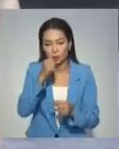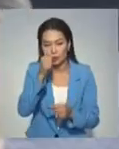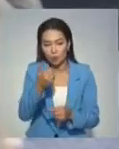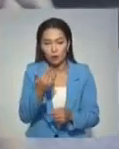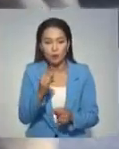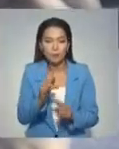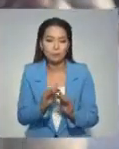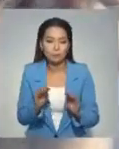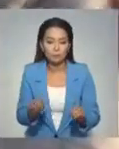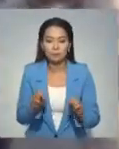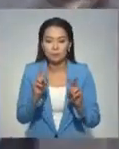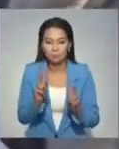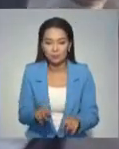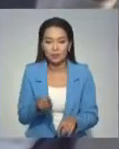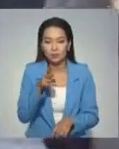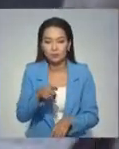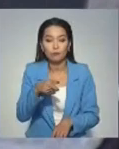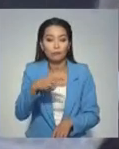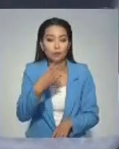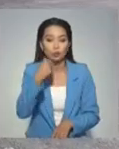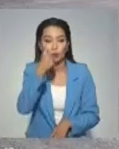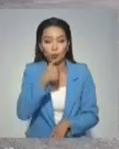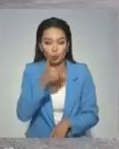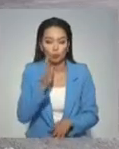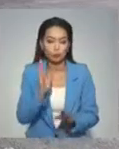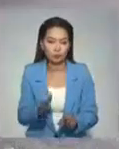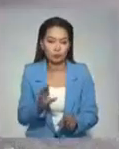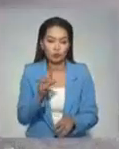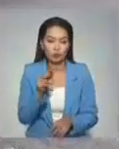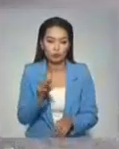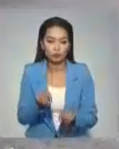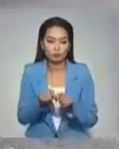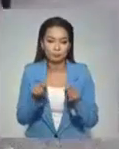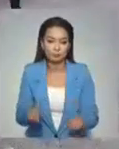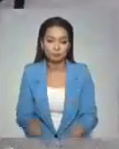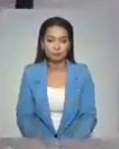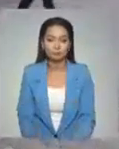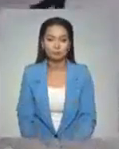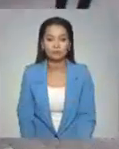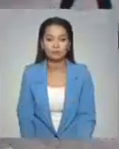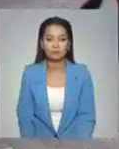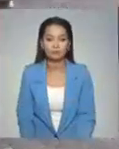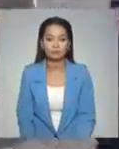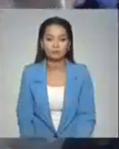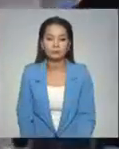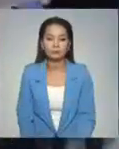несовершеннолетним детям откроют в 2024. Яна Гладкова, Нуржан Махмутов, Алмаз Жугубаев, Астана Таймс.